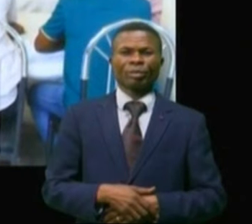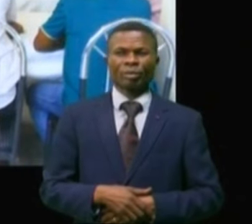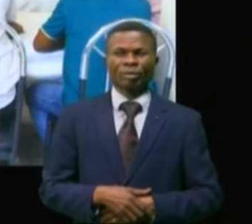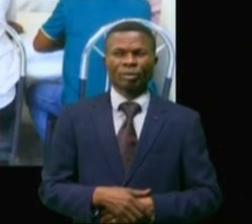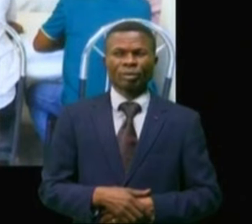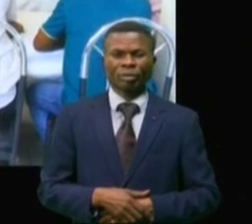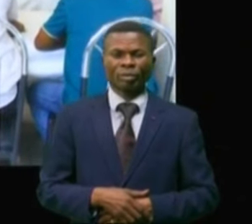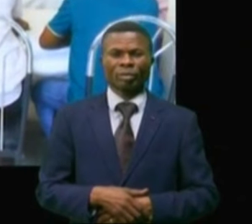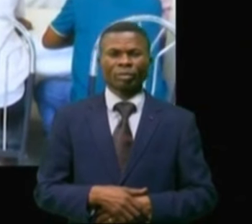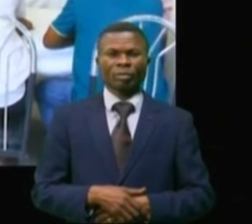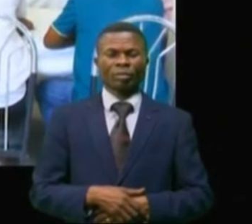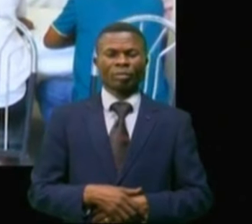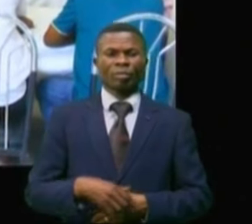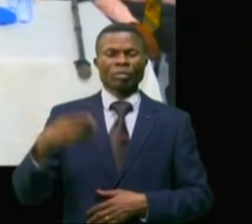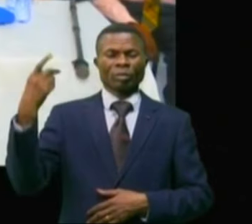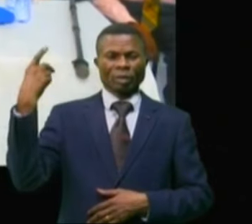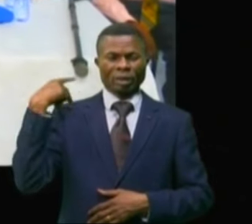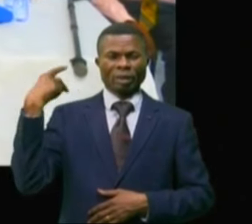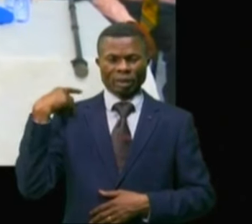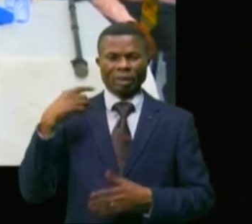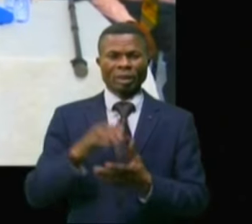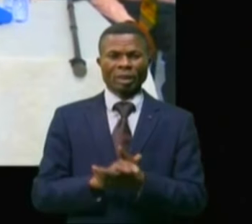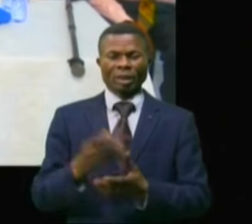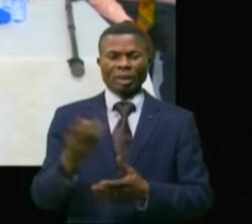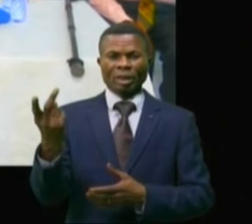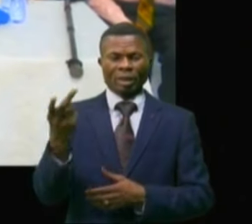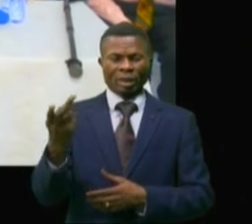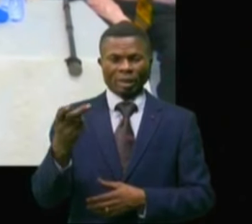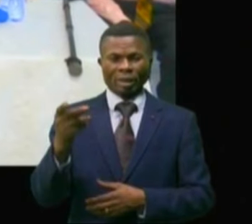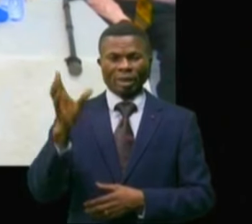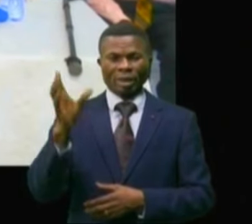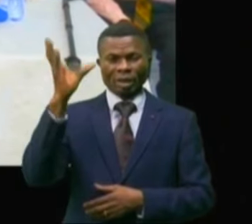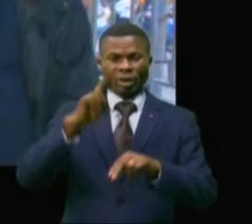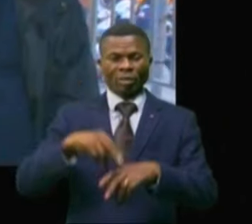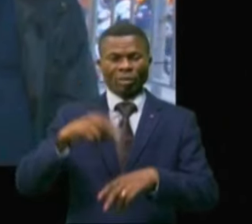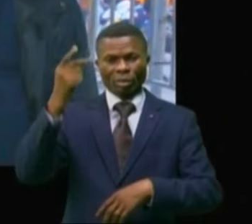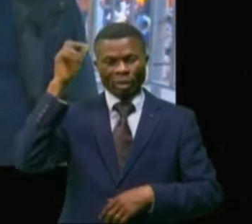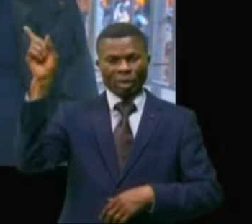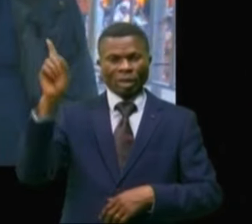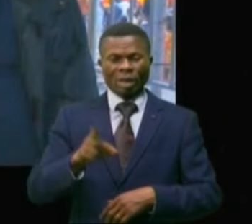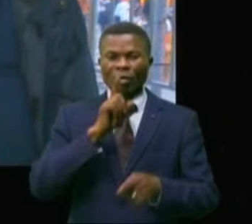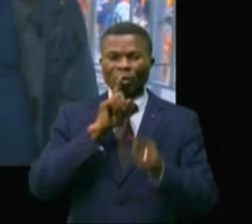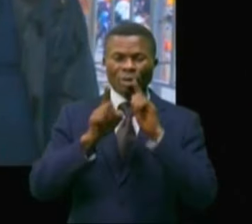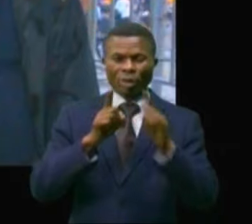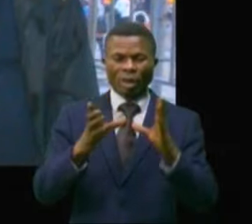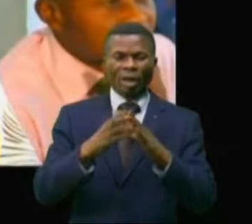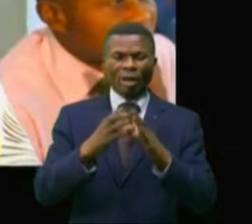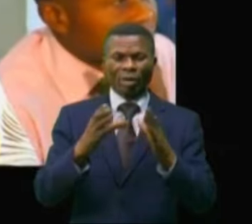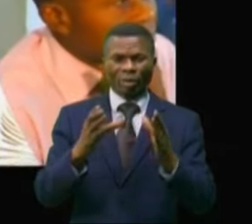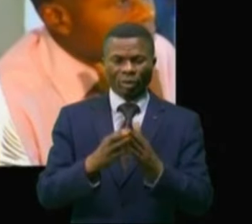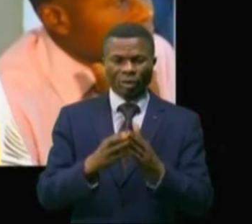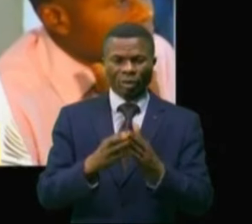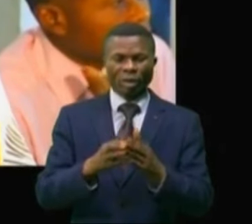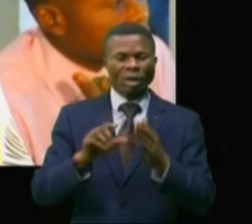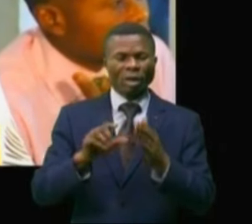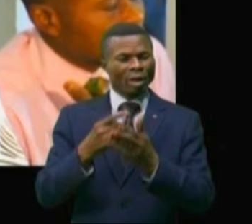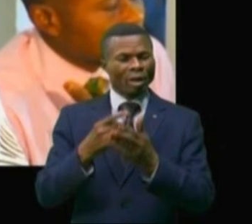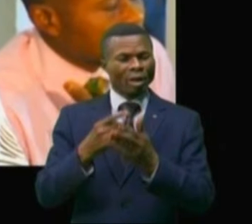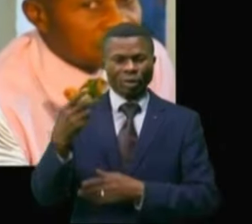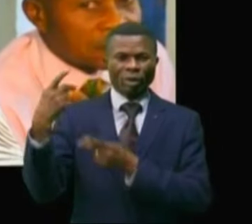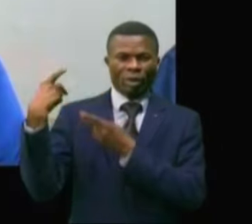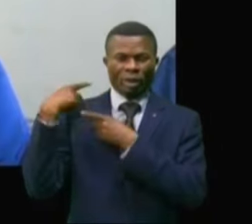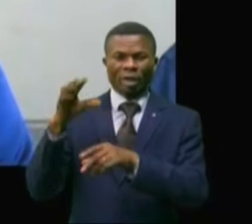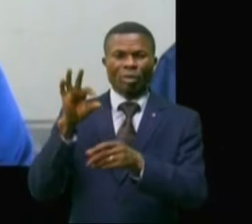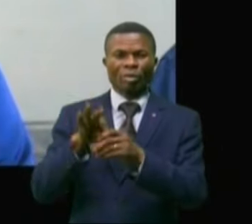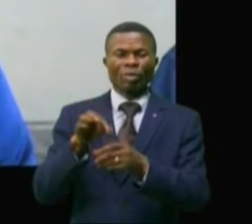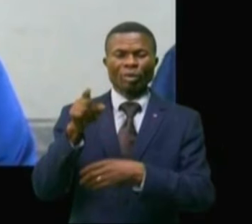Devant le notable de Losangania, Ebusira, résident à Kinshasa, venu échanger à cœur ouvert pour la première fois depuis son élection